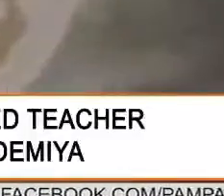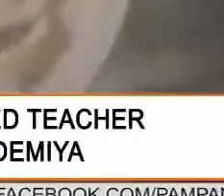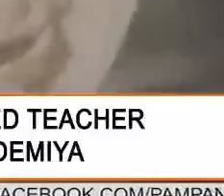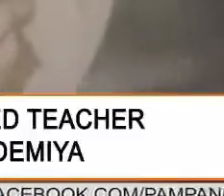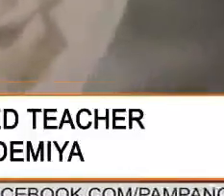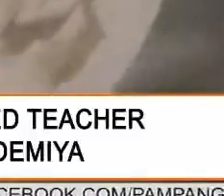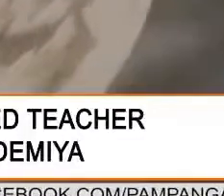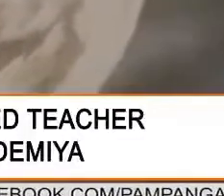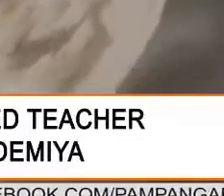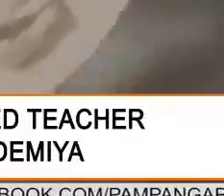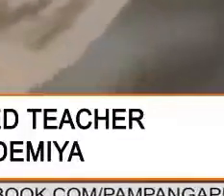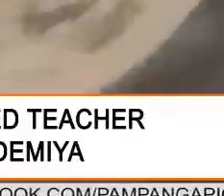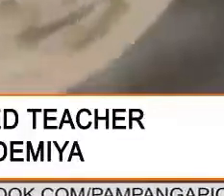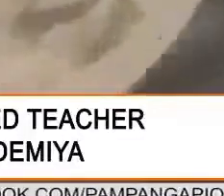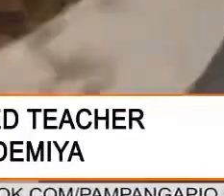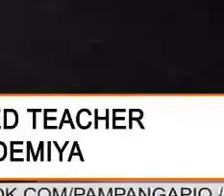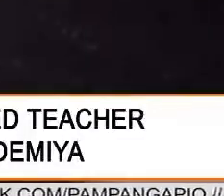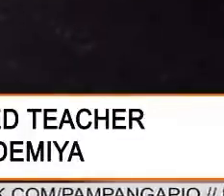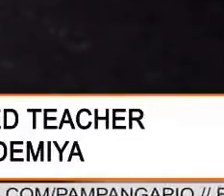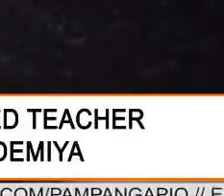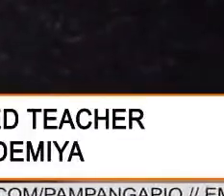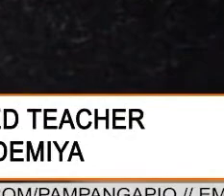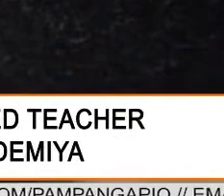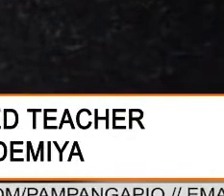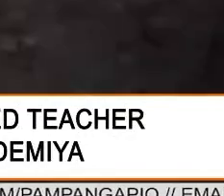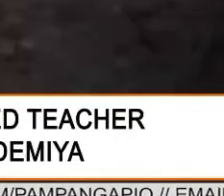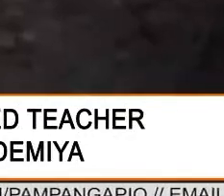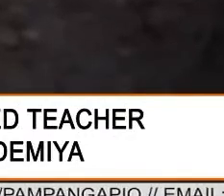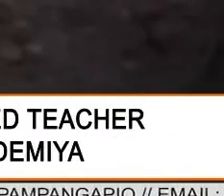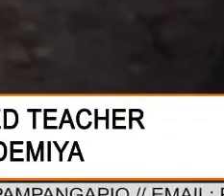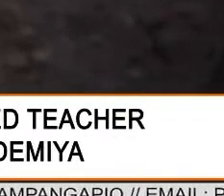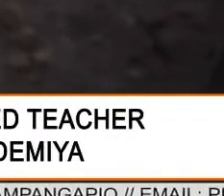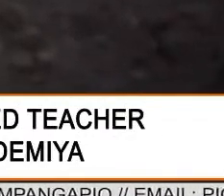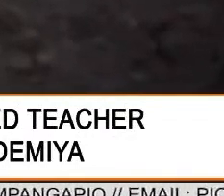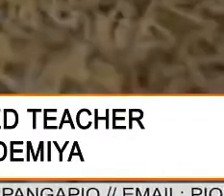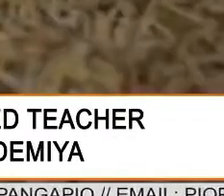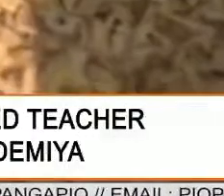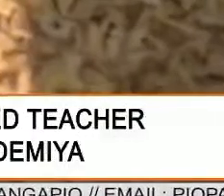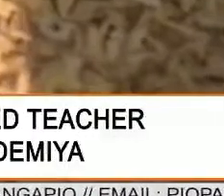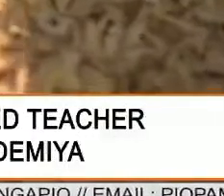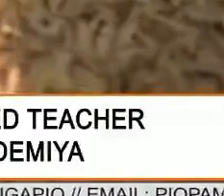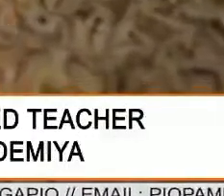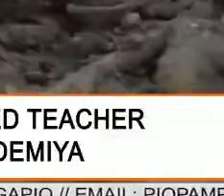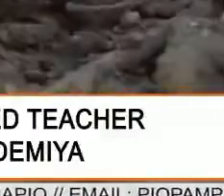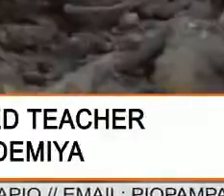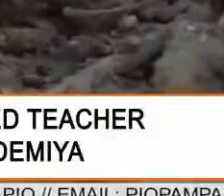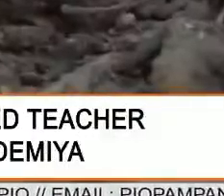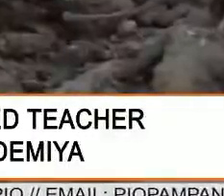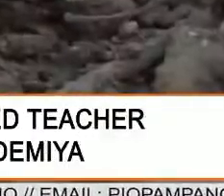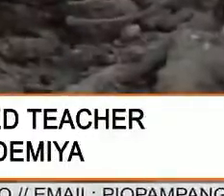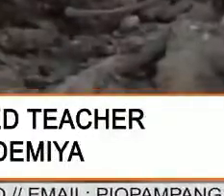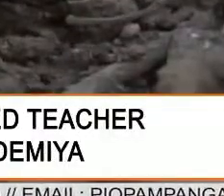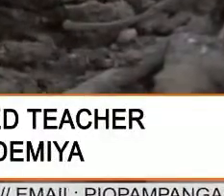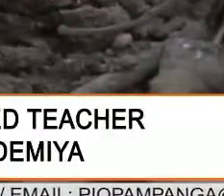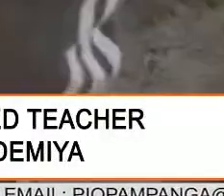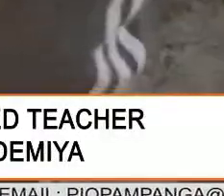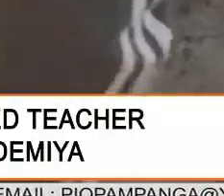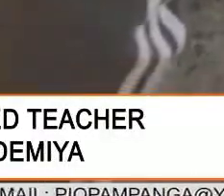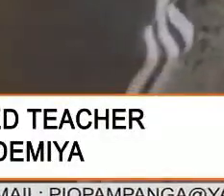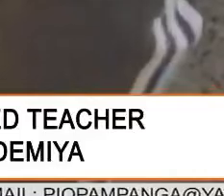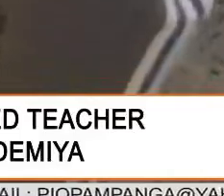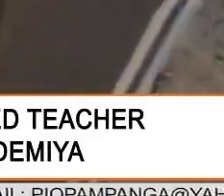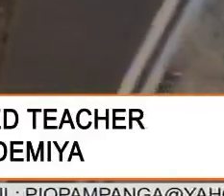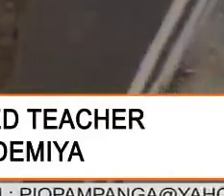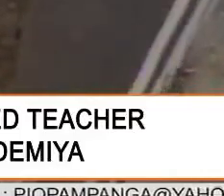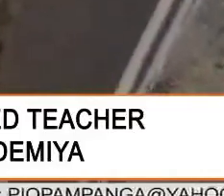green thumb. Pinaghahalo lang ang soil, topsoil, ipa, at carabao manure para